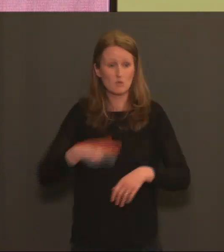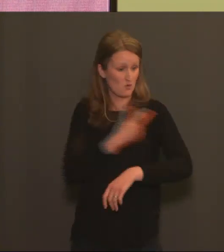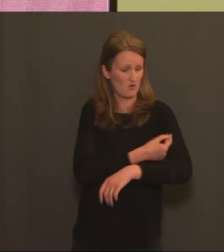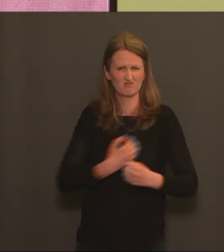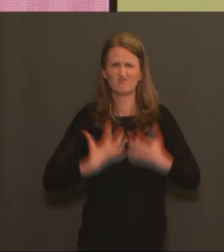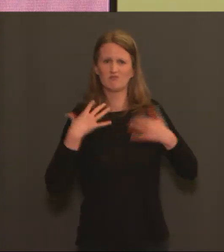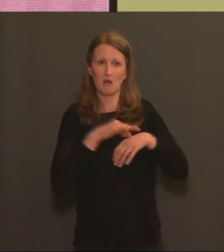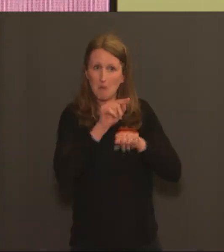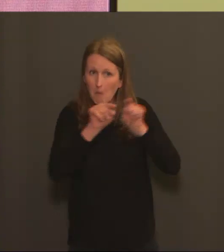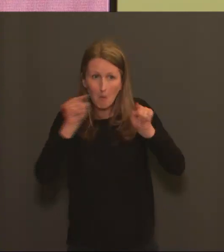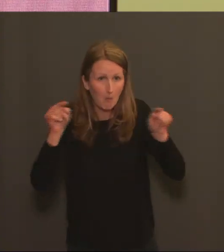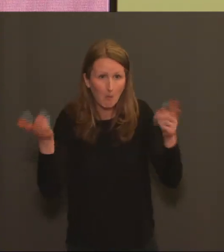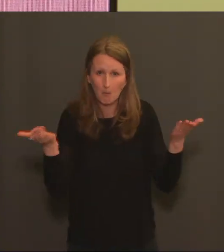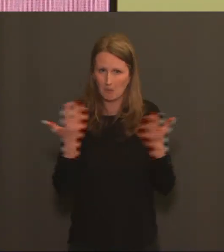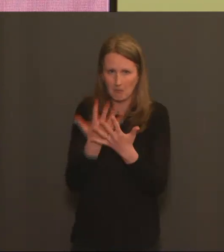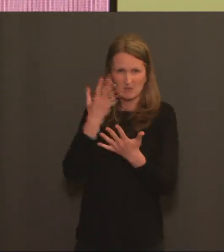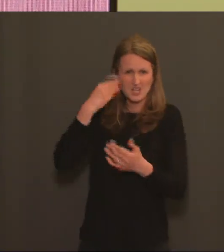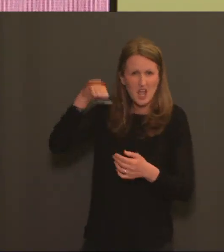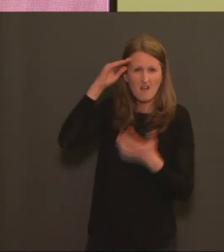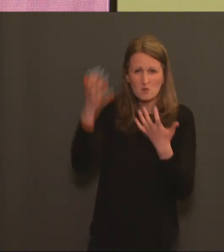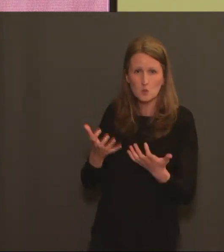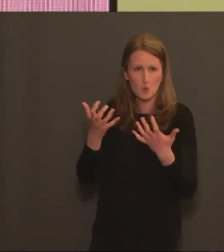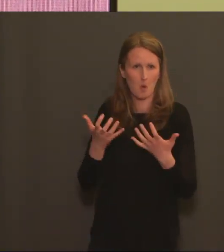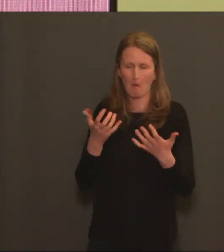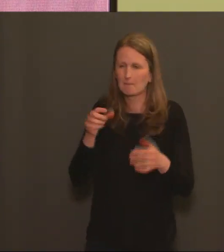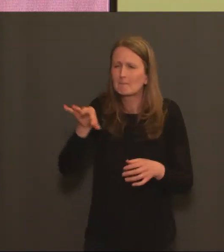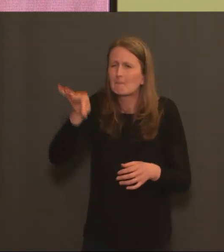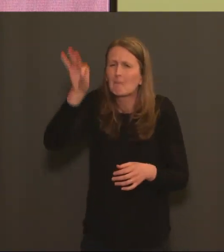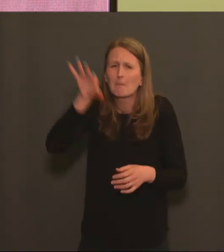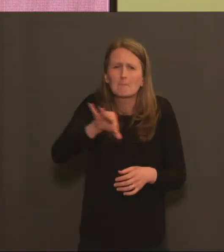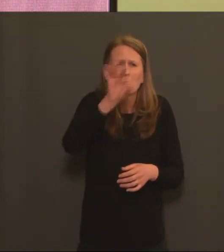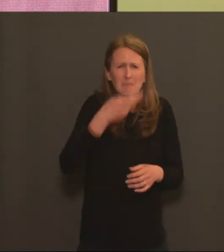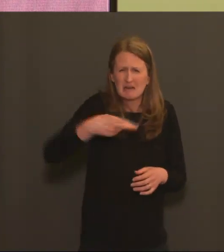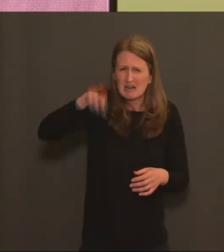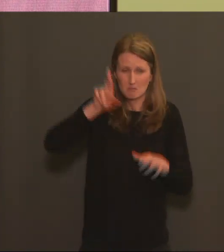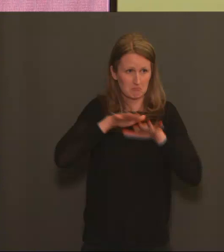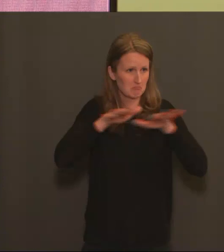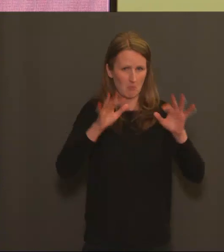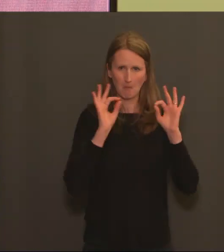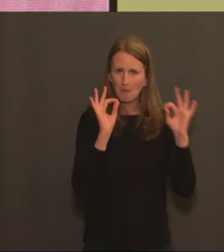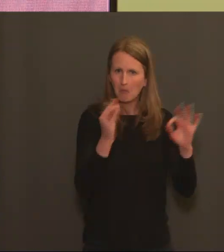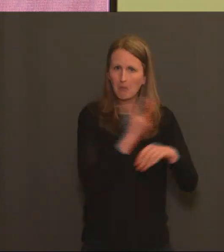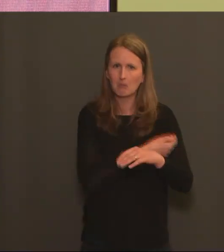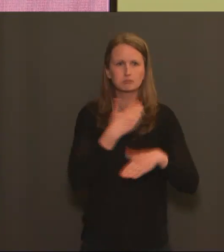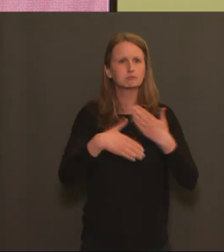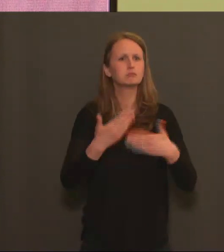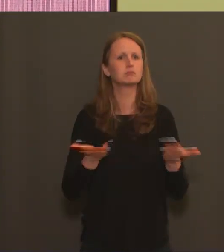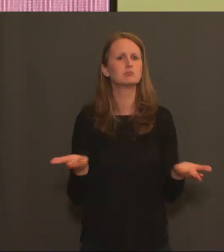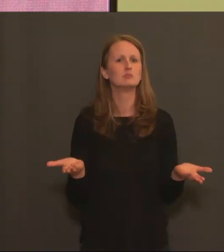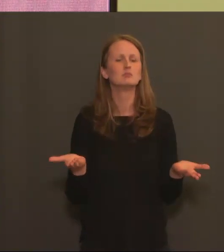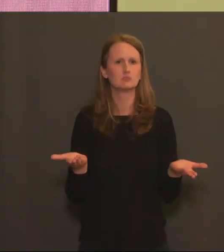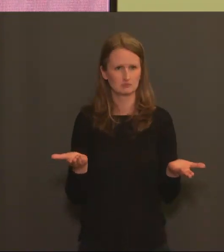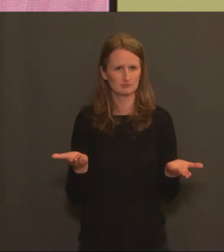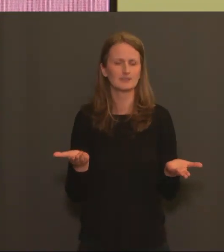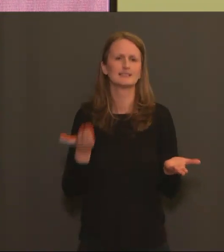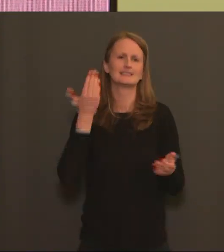à conséquences. Et tout cela, c'est en contraste, et vous le savez, on l'a assez vu maintenant depuis 1 an, avec ce que le virus peut